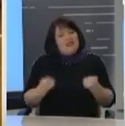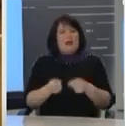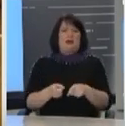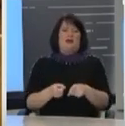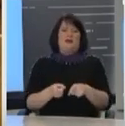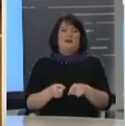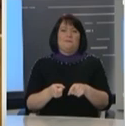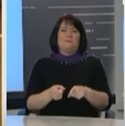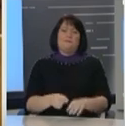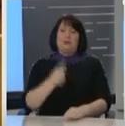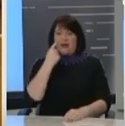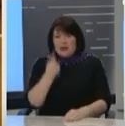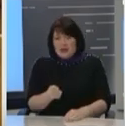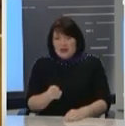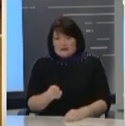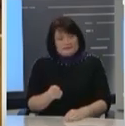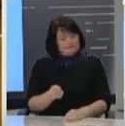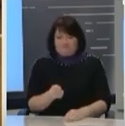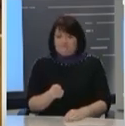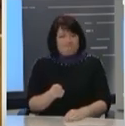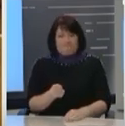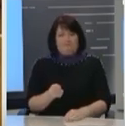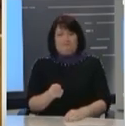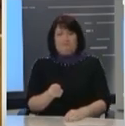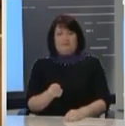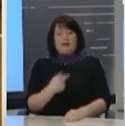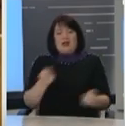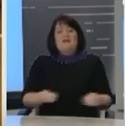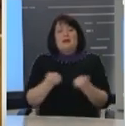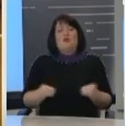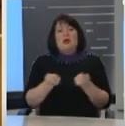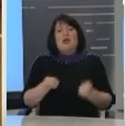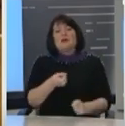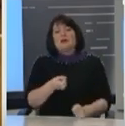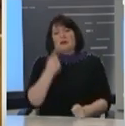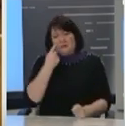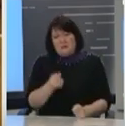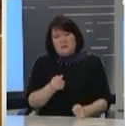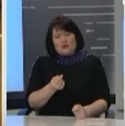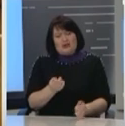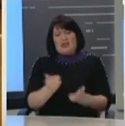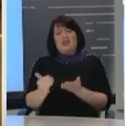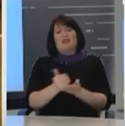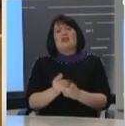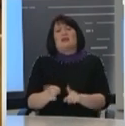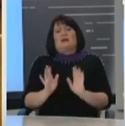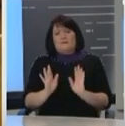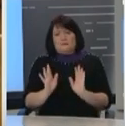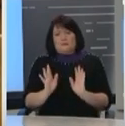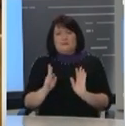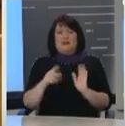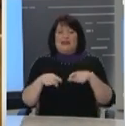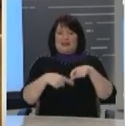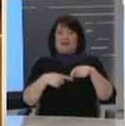Παρά το ότι διαψεύθηκε παταγωδός από τις εξελίξεις και στο τέλος του ίδιου χρόνου, το Δεκέμβριο